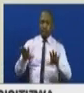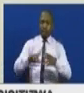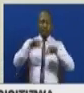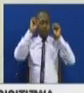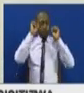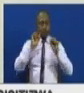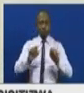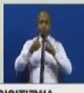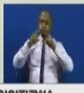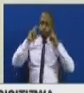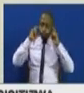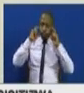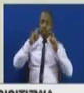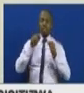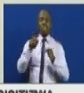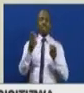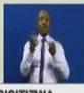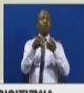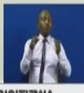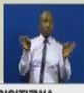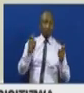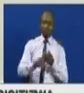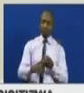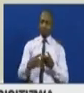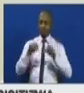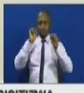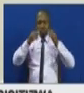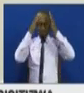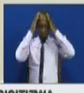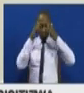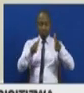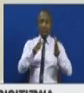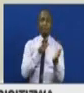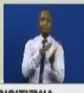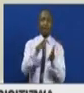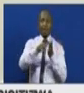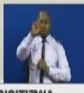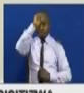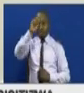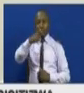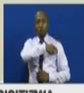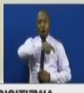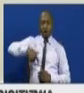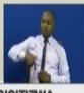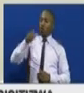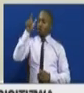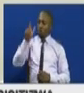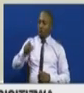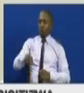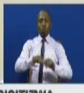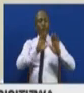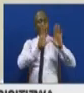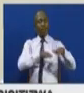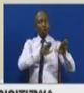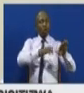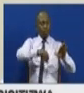ni fursa. Tujikite kwenye maelekezo ya Mheshimiwa Rais kwamba watu washone, wala ambao hawana